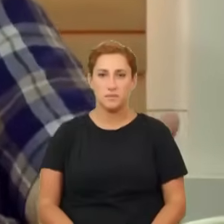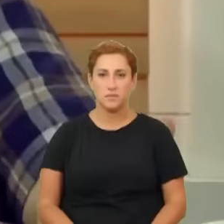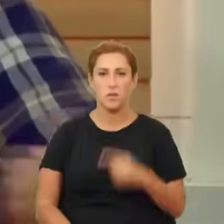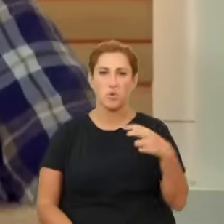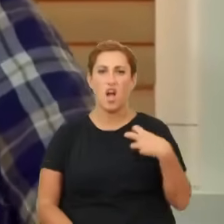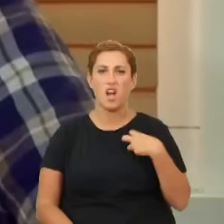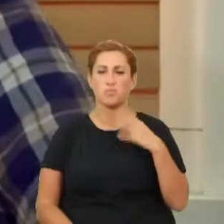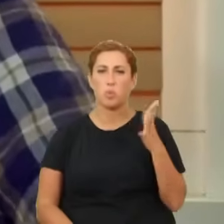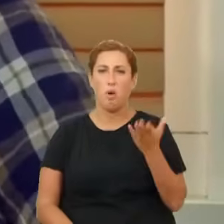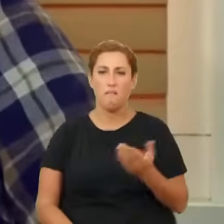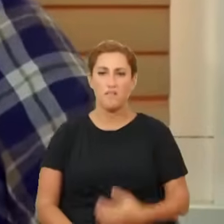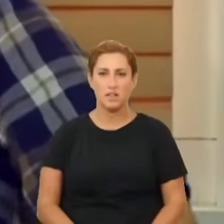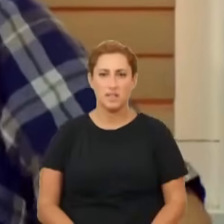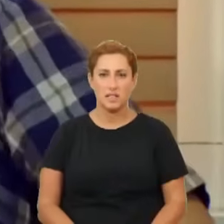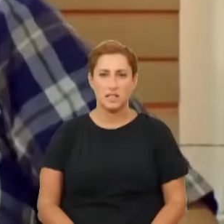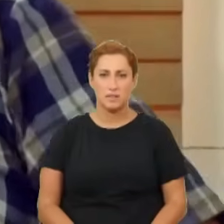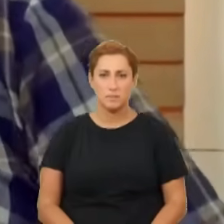Bu aşkı da bir tuhaf ya.